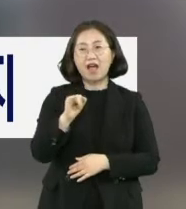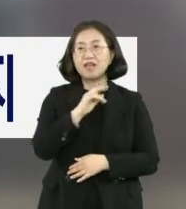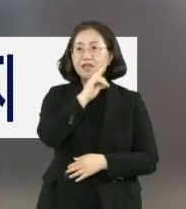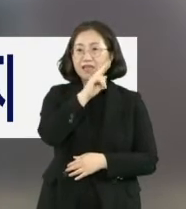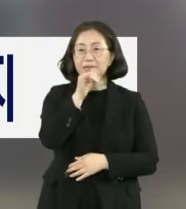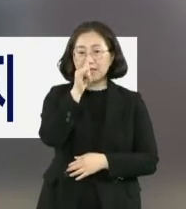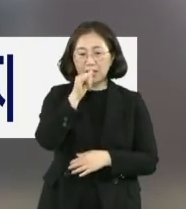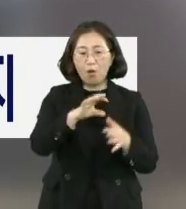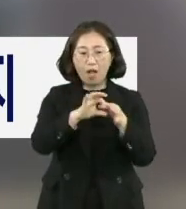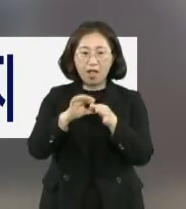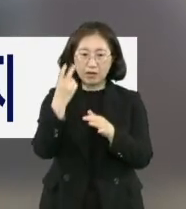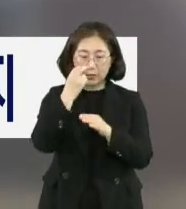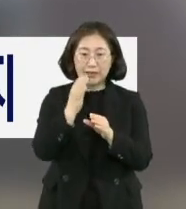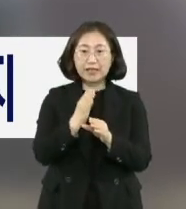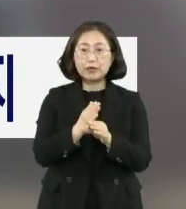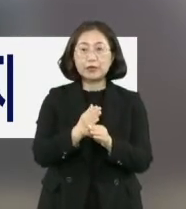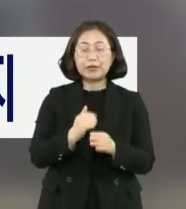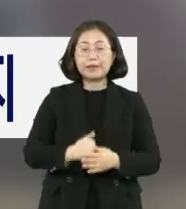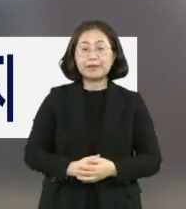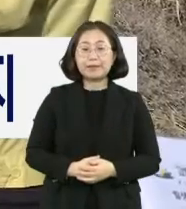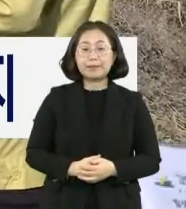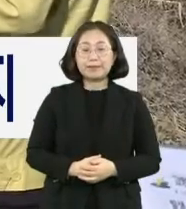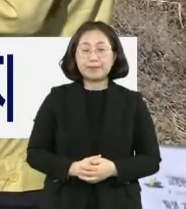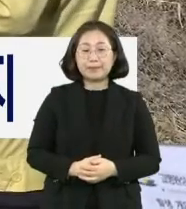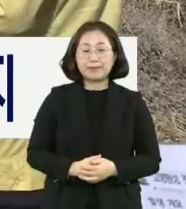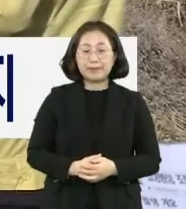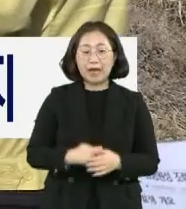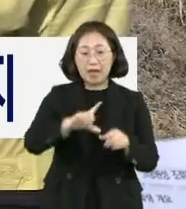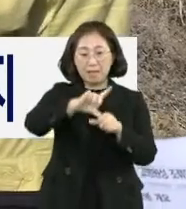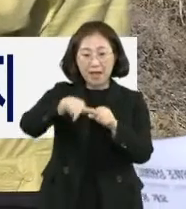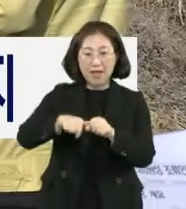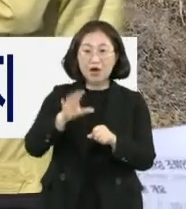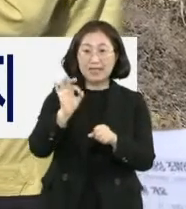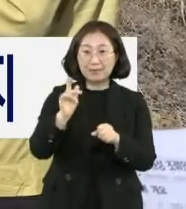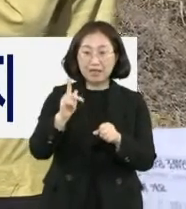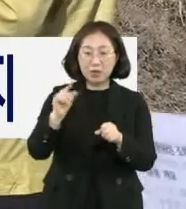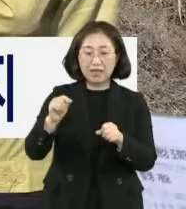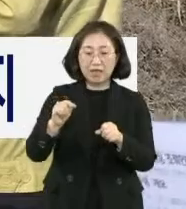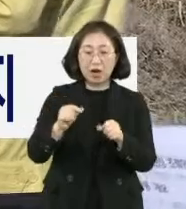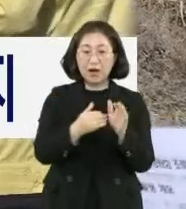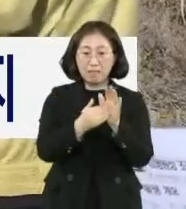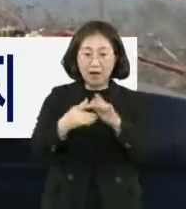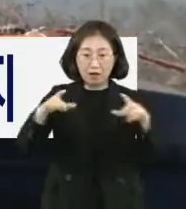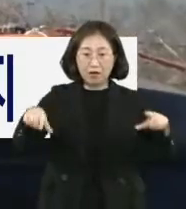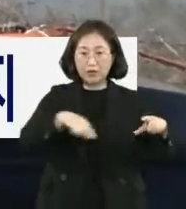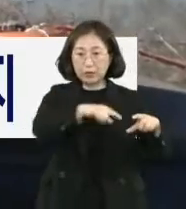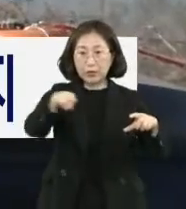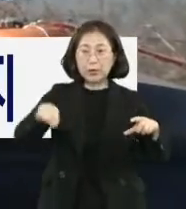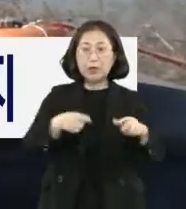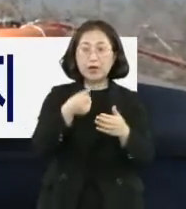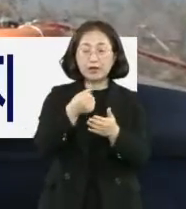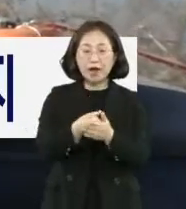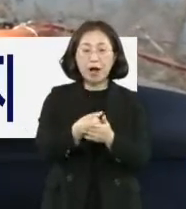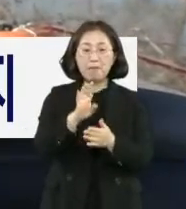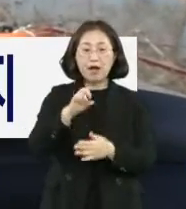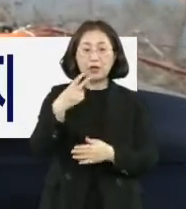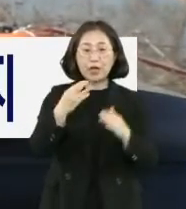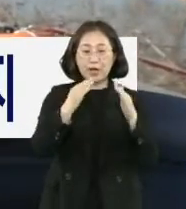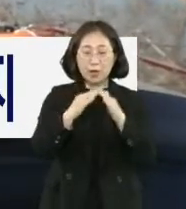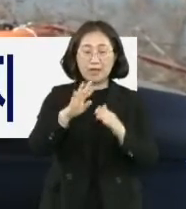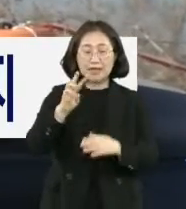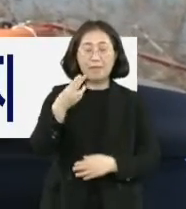확인해 역학조사에 나섰습니다 충남도는 반경 10km 를 방역 때 로 설정하고 42개 농가